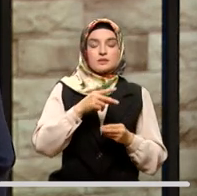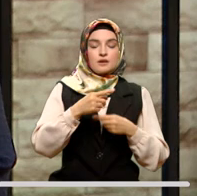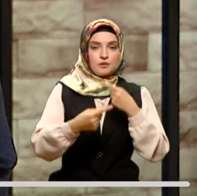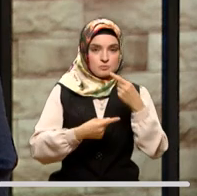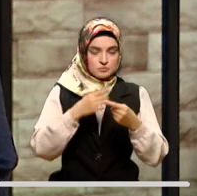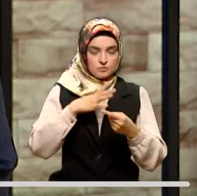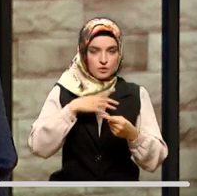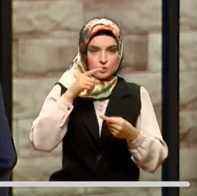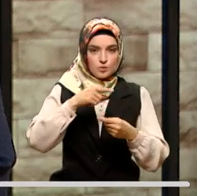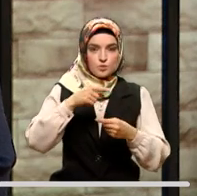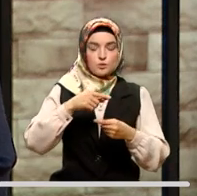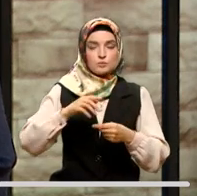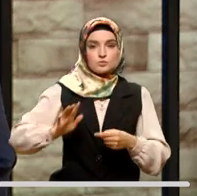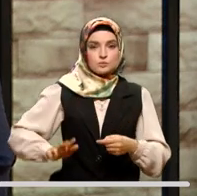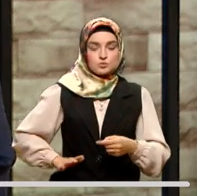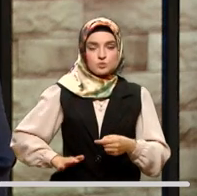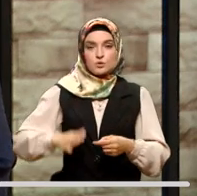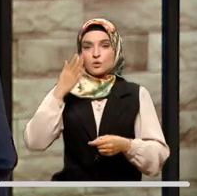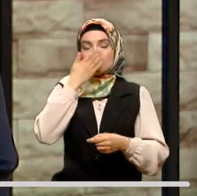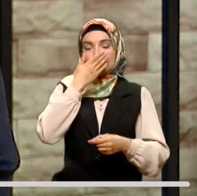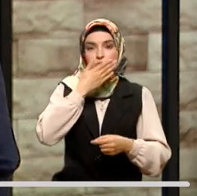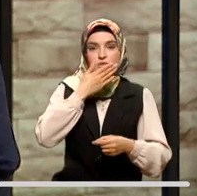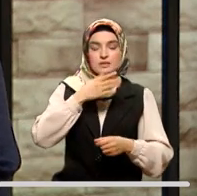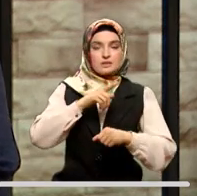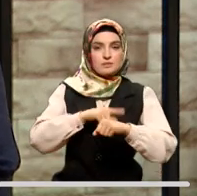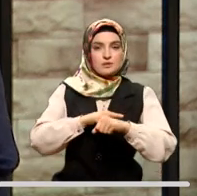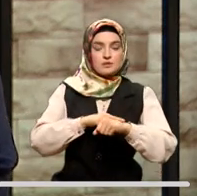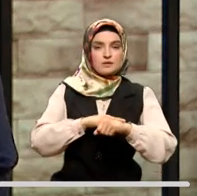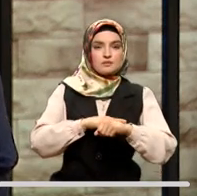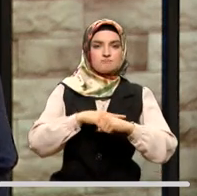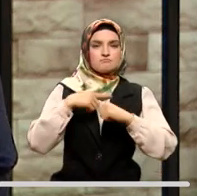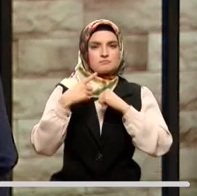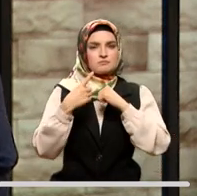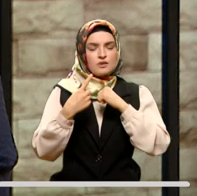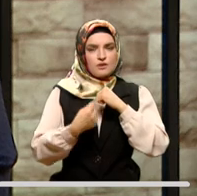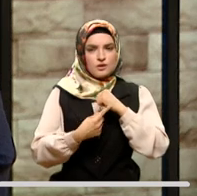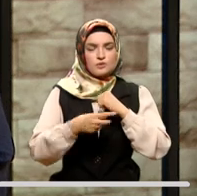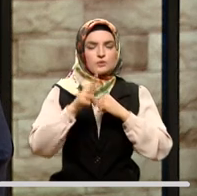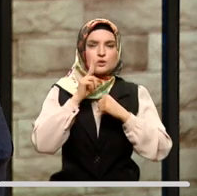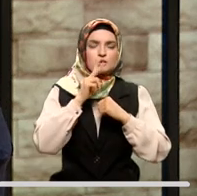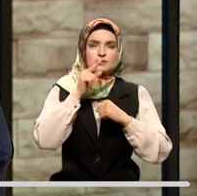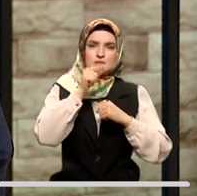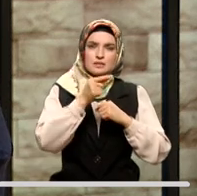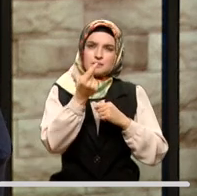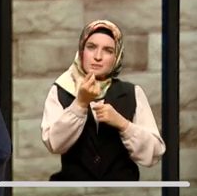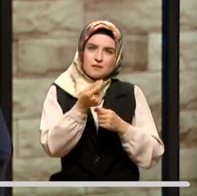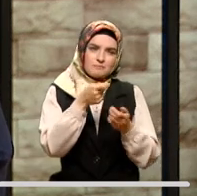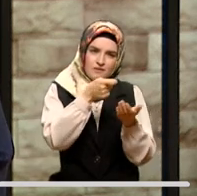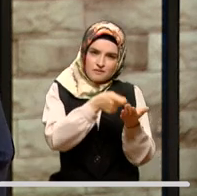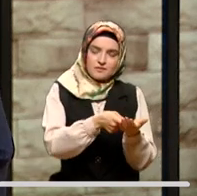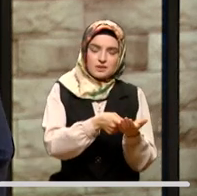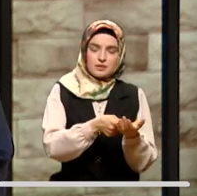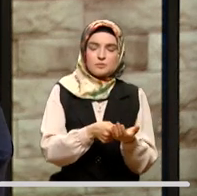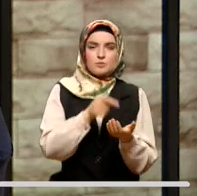sen bu çocuklarıma benim okul döneminde de hafta sonları bir şey öğretirsen ben de sana yani biraz harçlık vermiş olurum